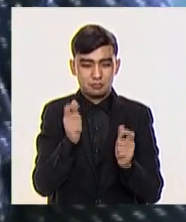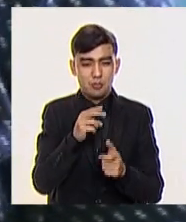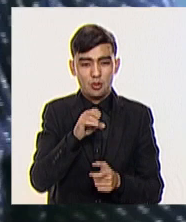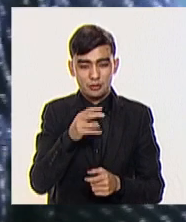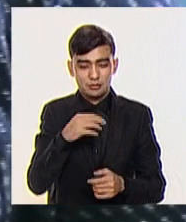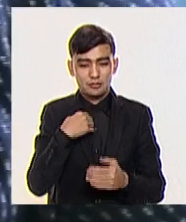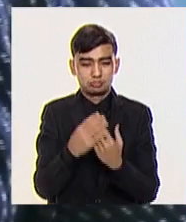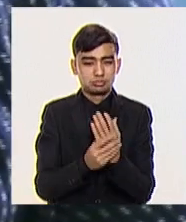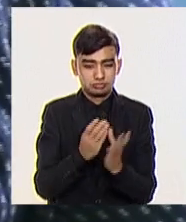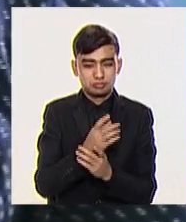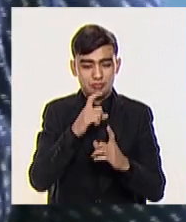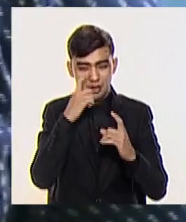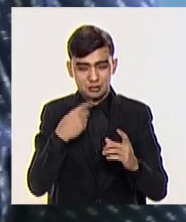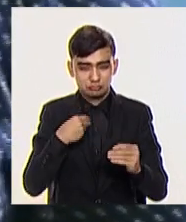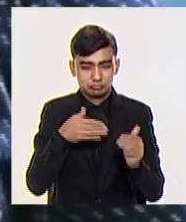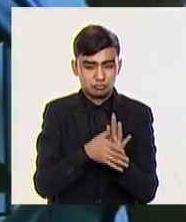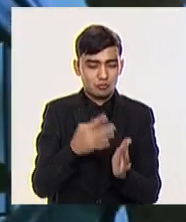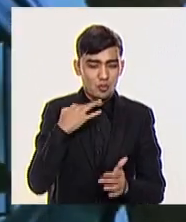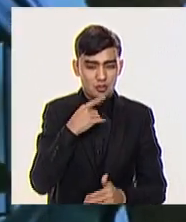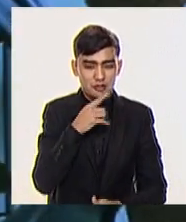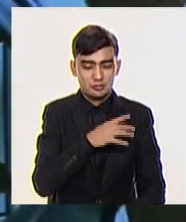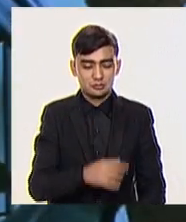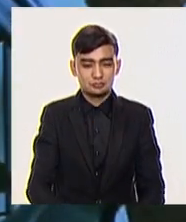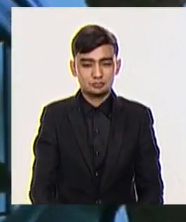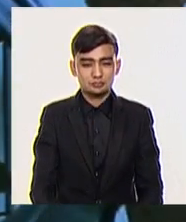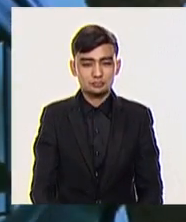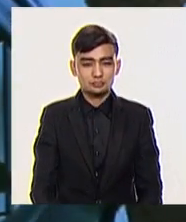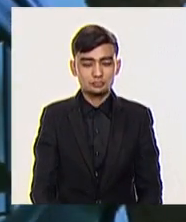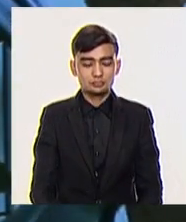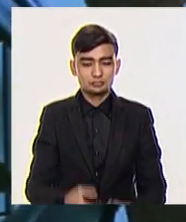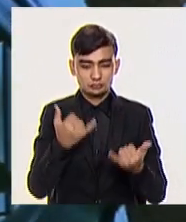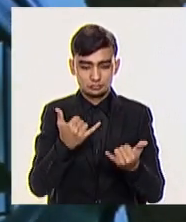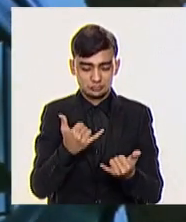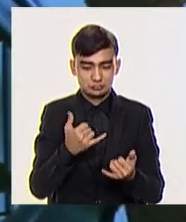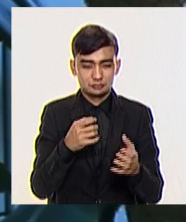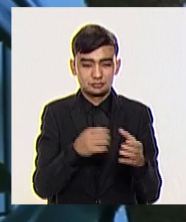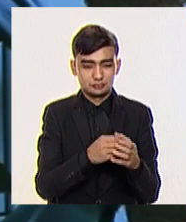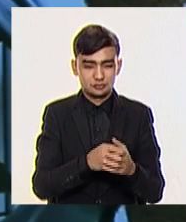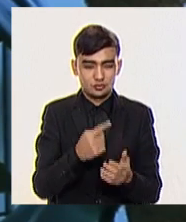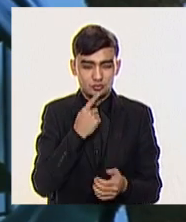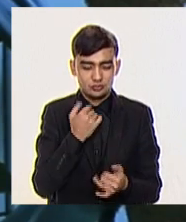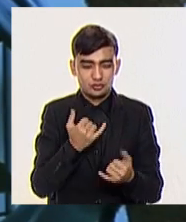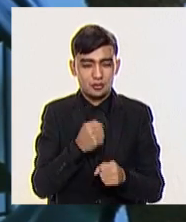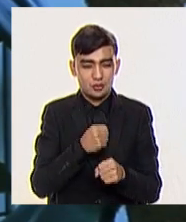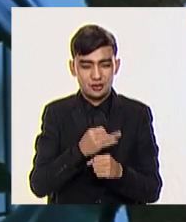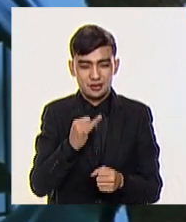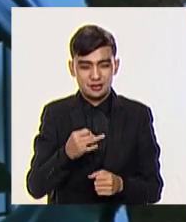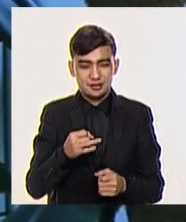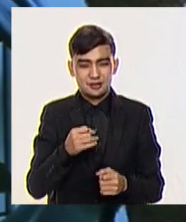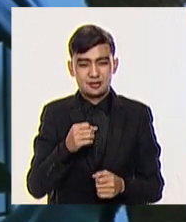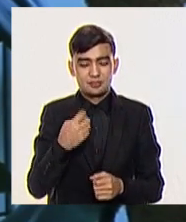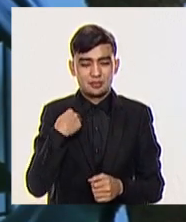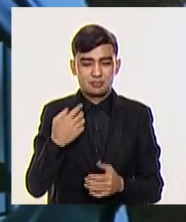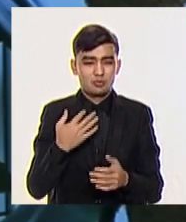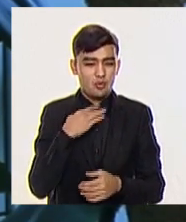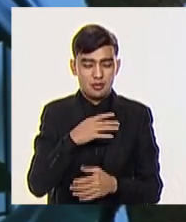мен қолғапқа да көп шығындалдық деп ақталып отыр. Қазір мекеменің жағдайы қиын, өндірістік материалдар алған компанияларға да